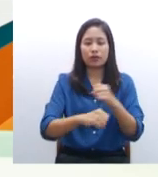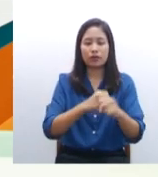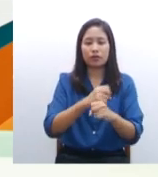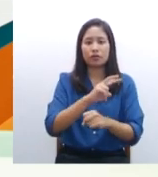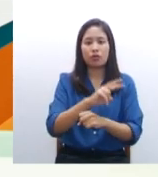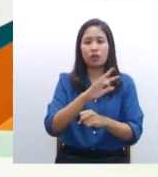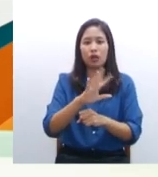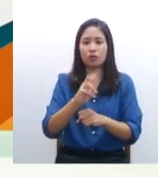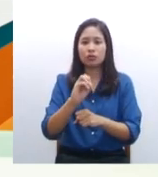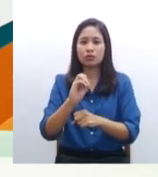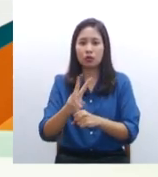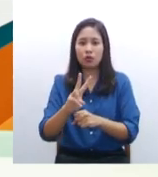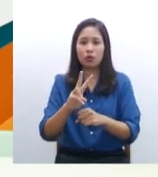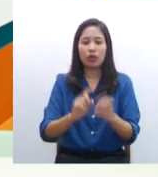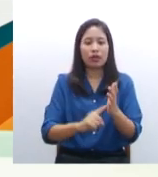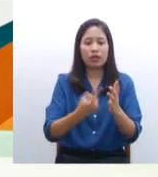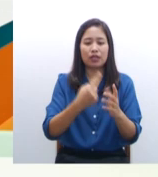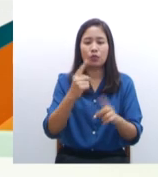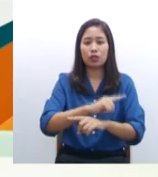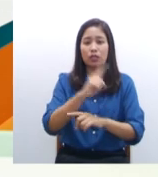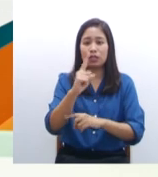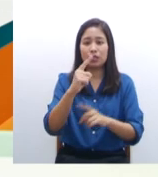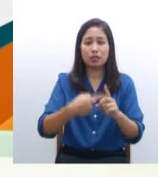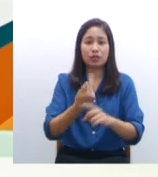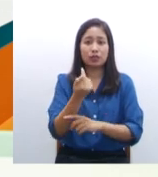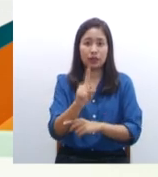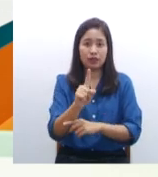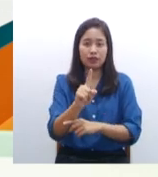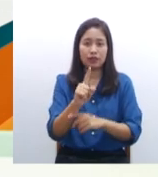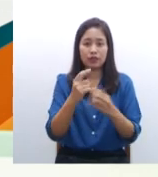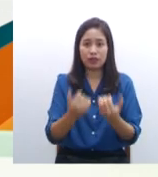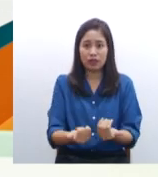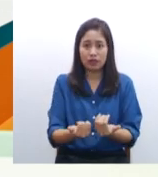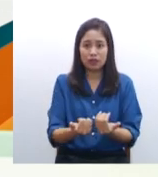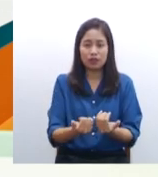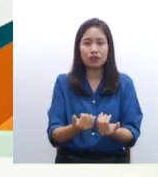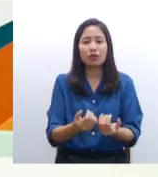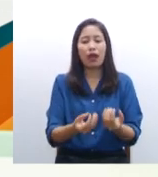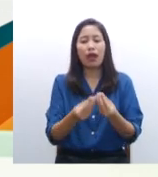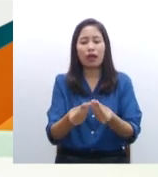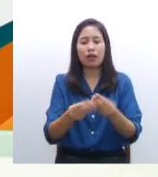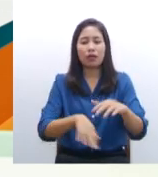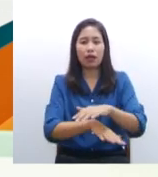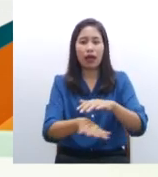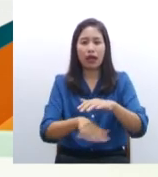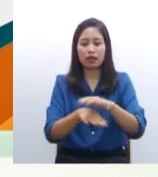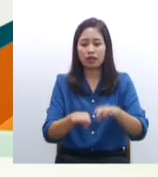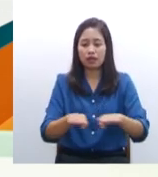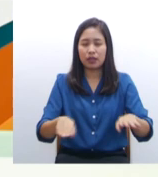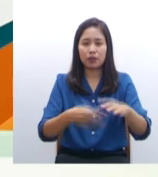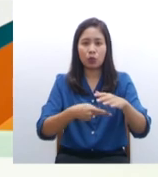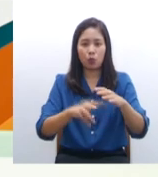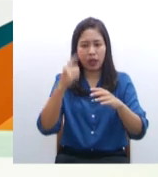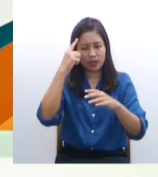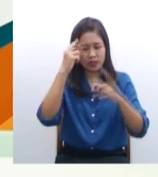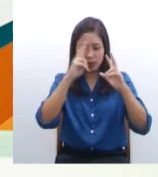ตั้งแต่วันที่1พฤศจิกายน2562เป็นต้นไปเพื่อวางรากฐานเด็กประถมวัยให้คิดเชิงวิเคราะ